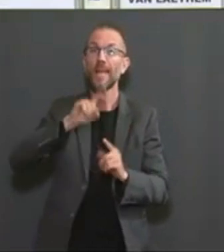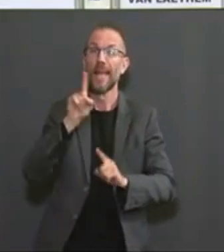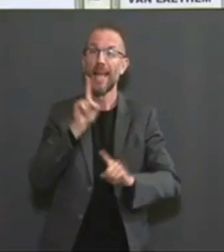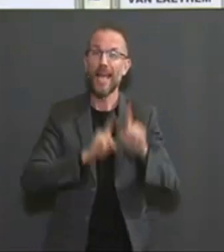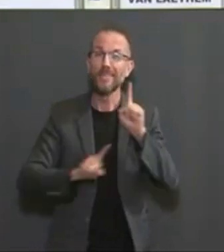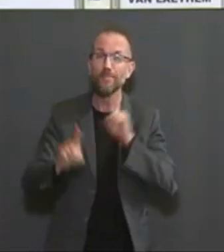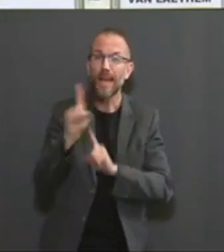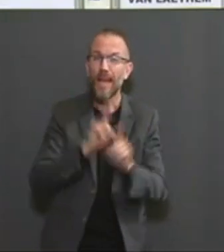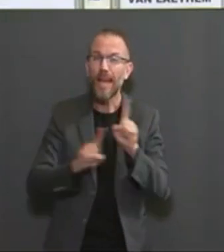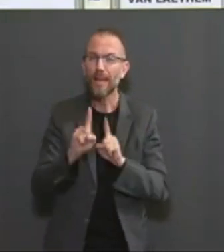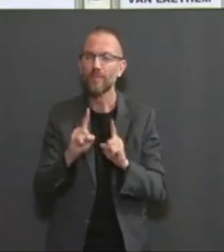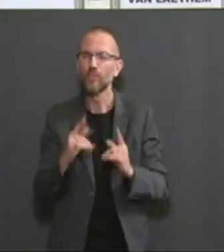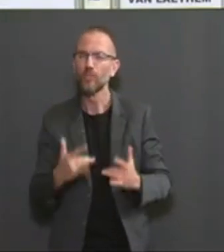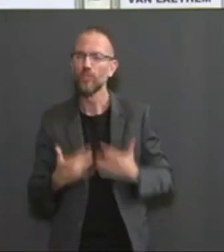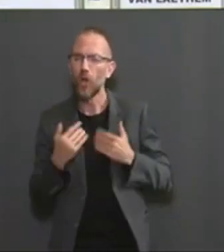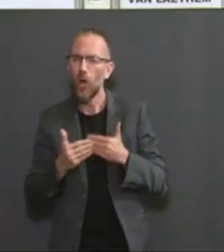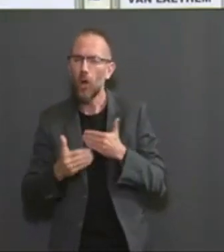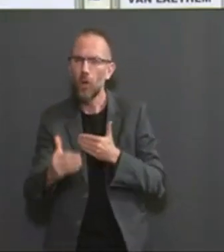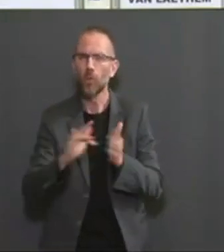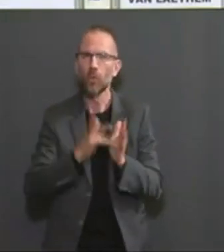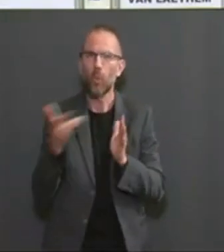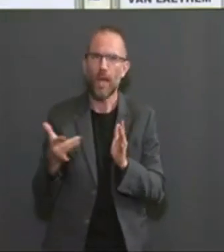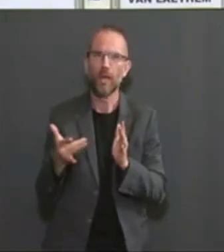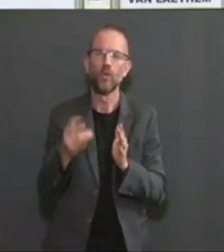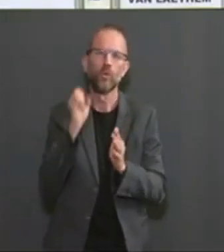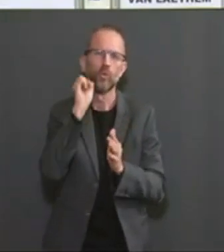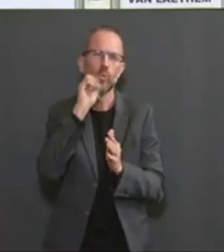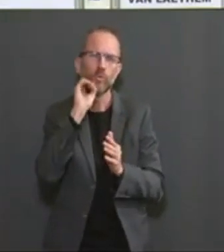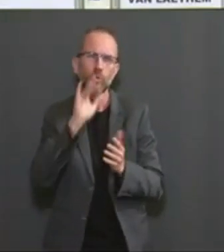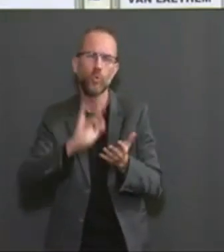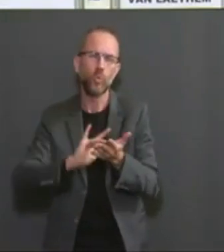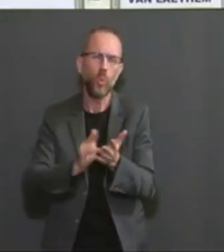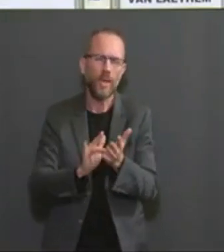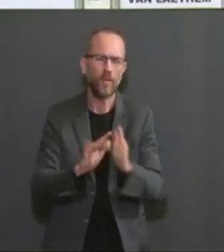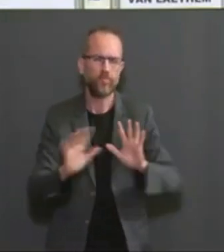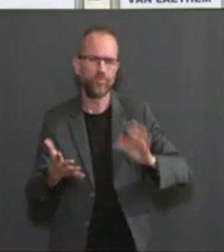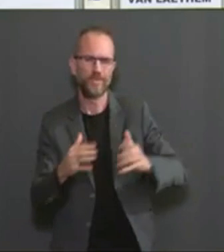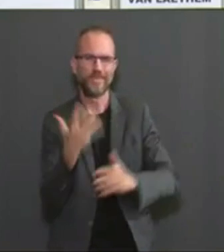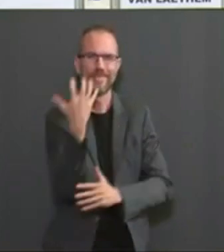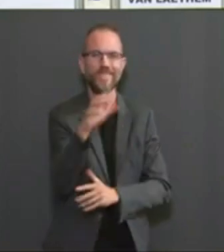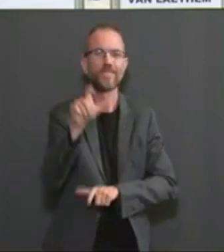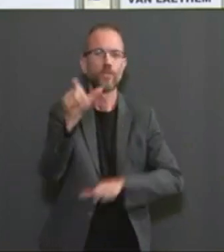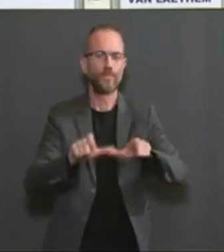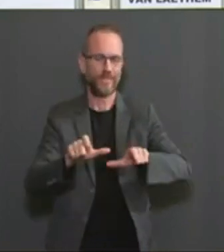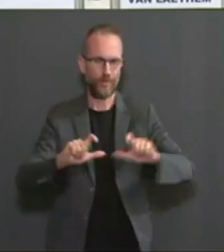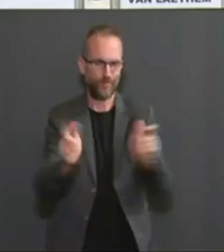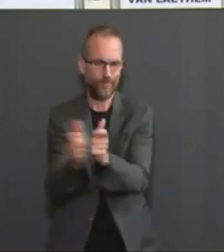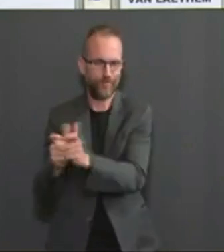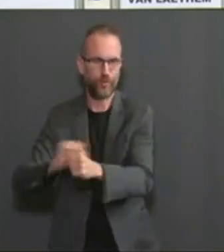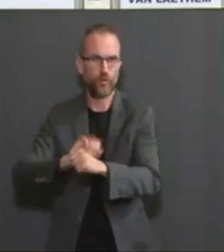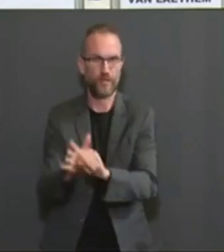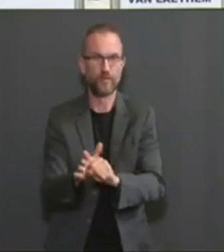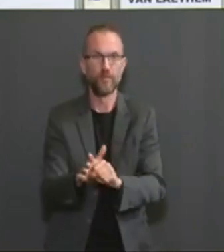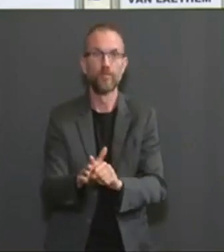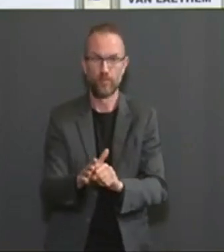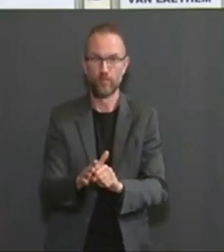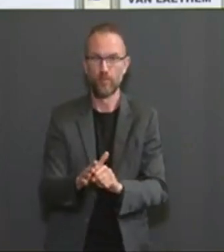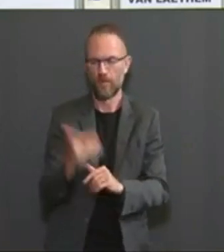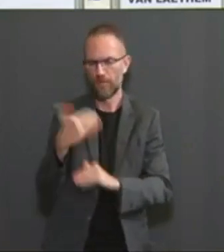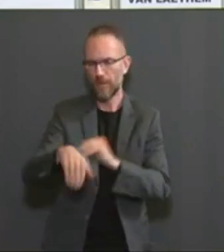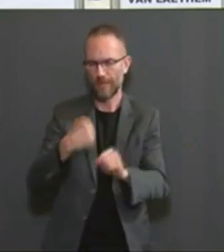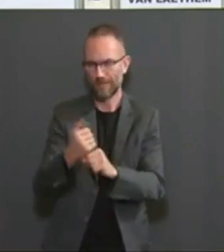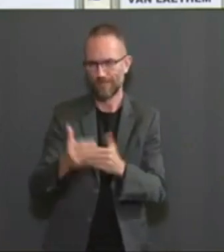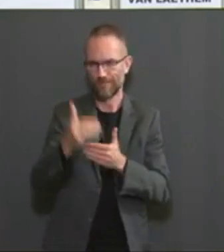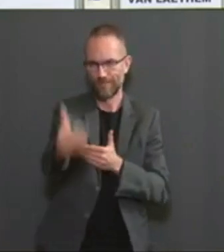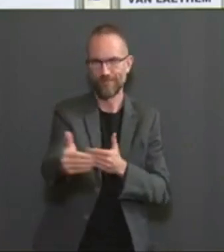à 500 nouvelles contaminations par jour à la fin de l'année. Ce chiffre pourrait éventuellement